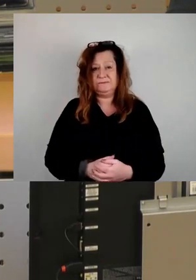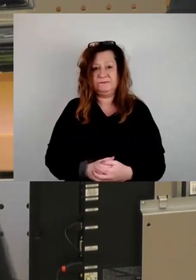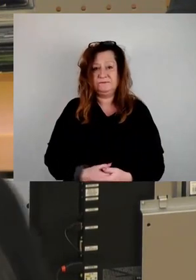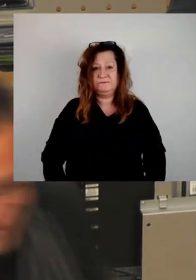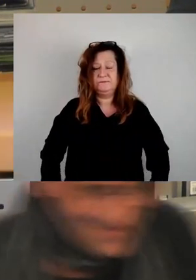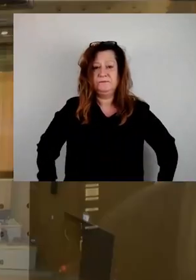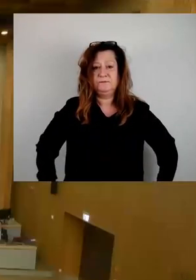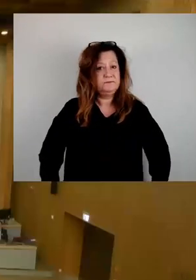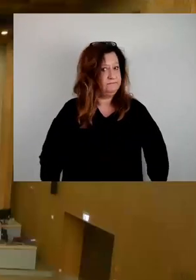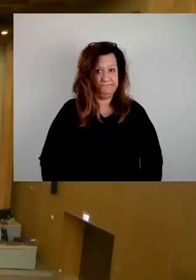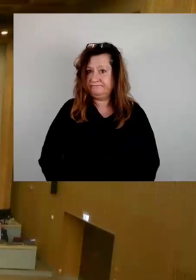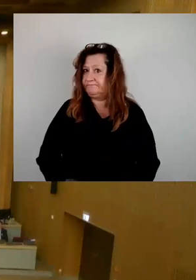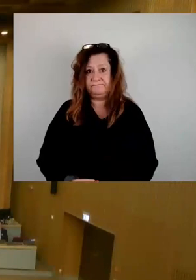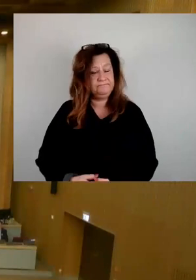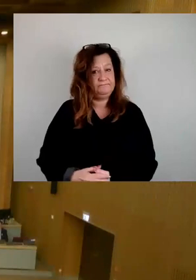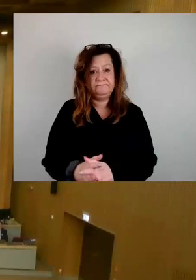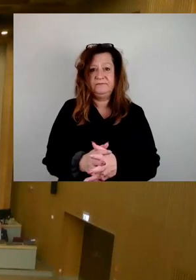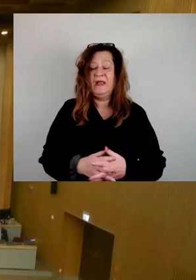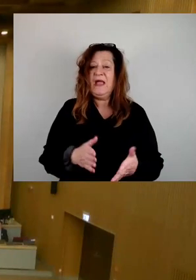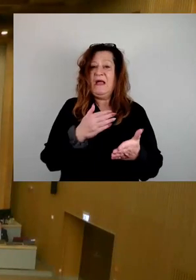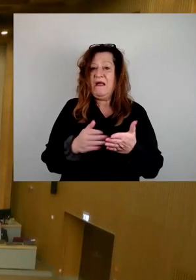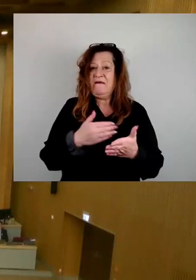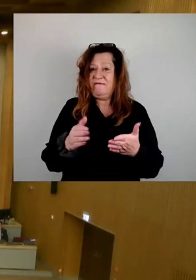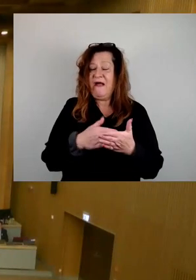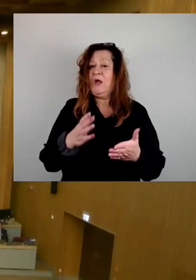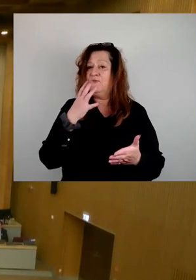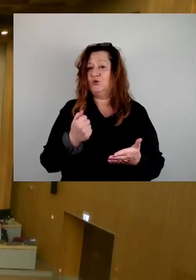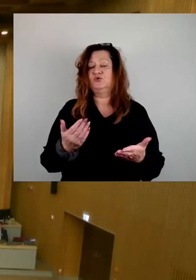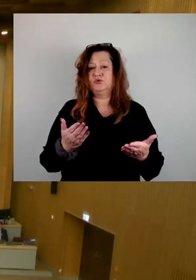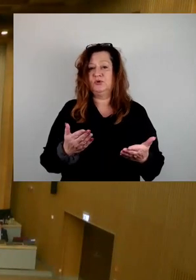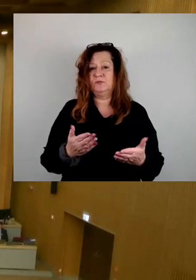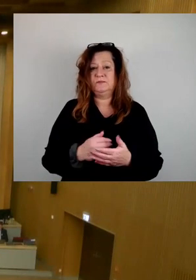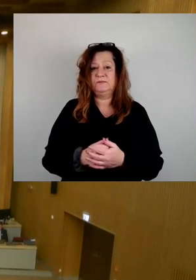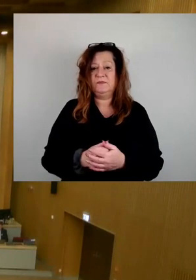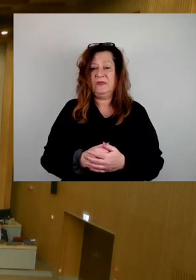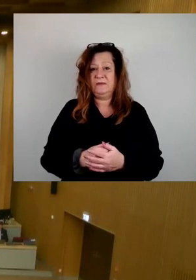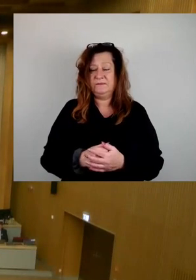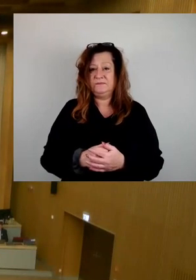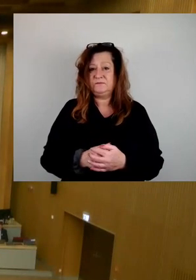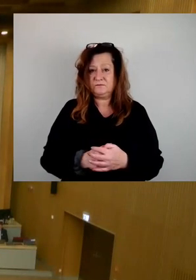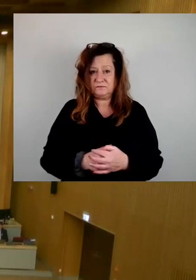Nein, da gibt es weitere Wortmeldungen. Zunächst Herr Lazinski, bitte schön.